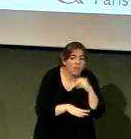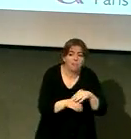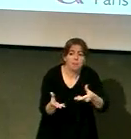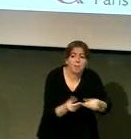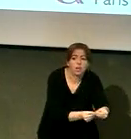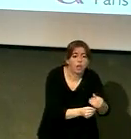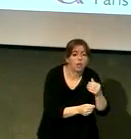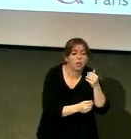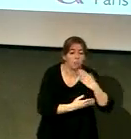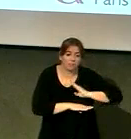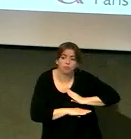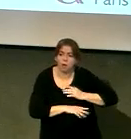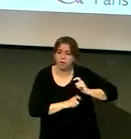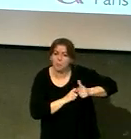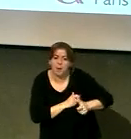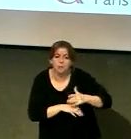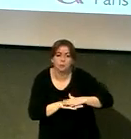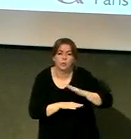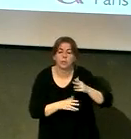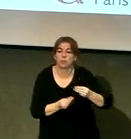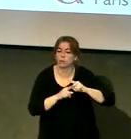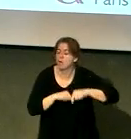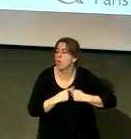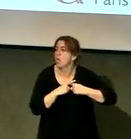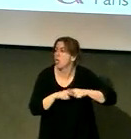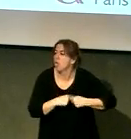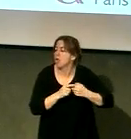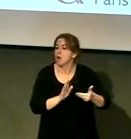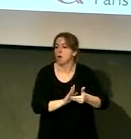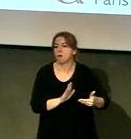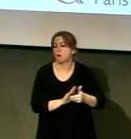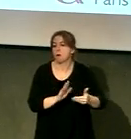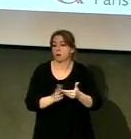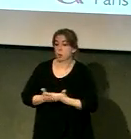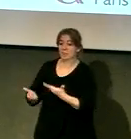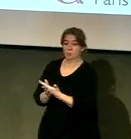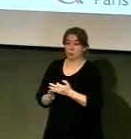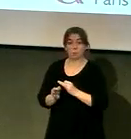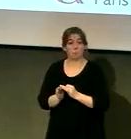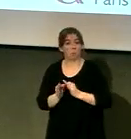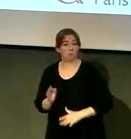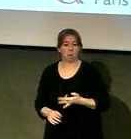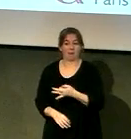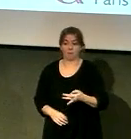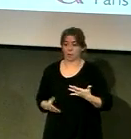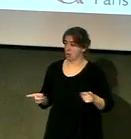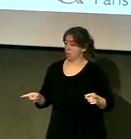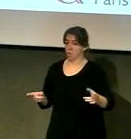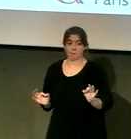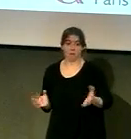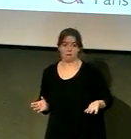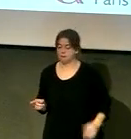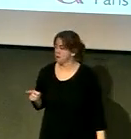on a aussi beaucoup de questions. Voilà. Et c'est ça, là, on est plutôt habitué à prendre la femme